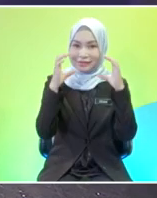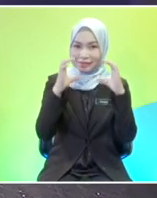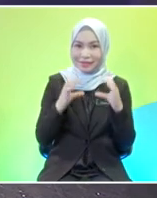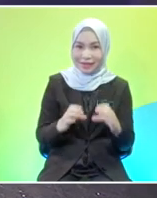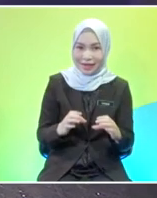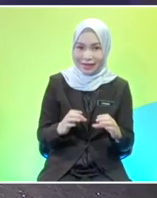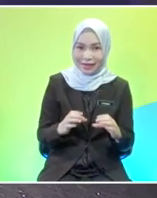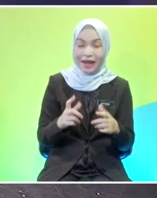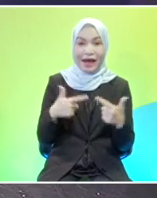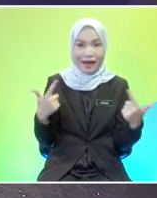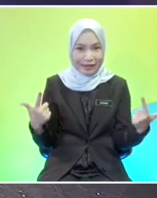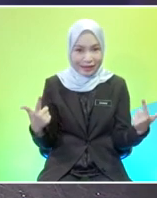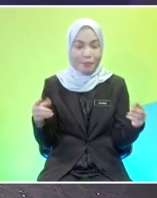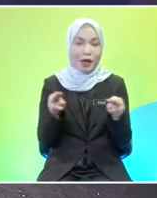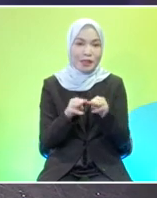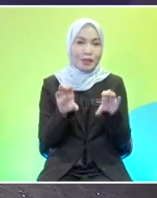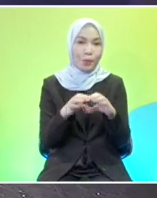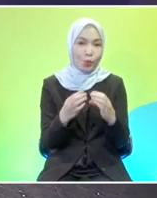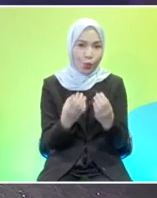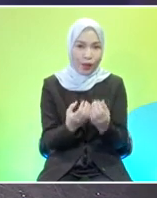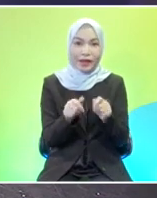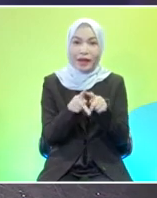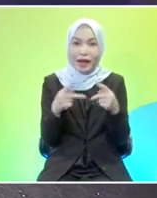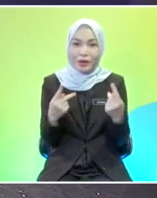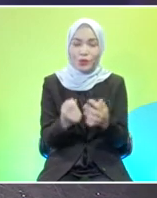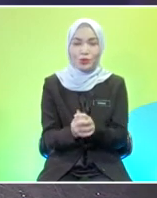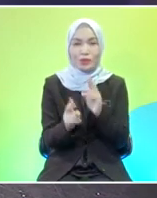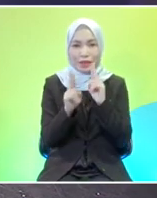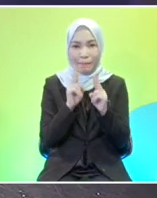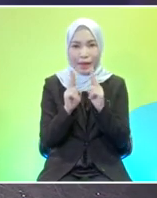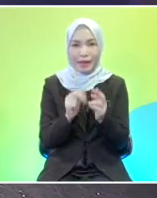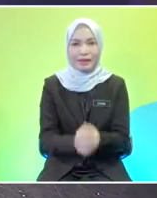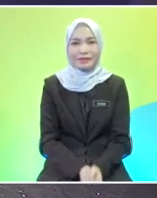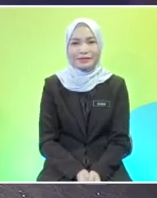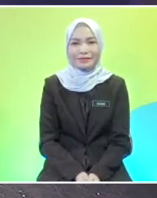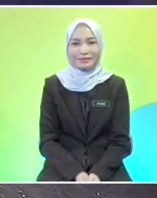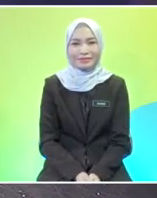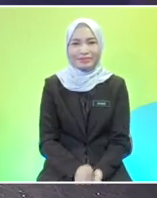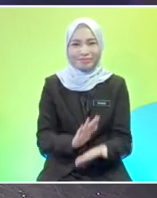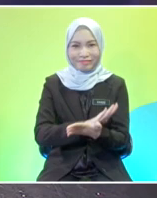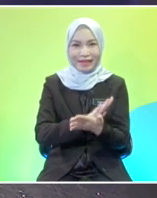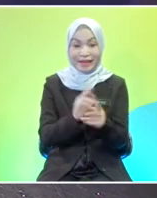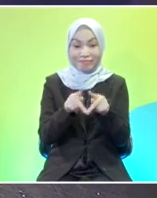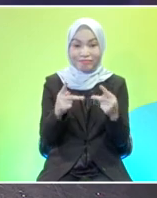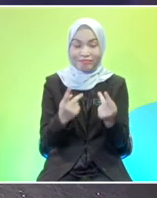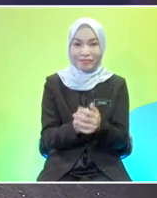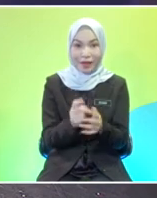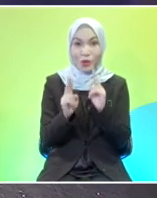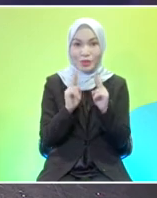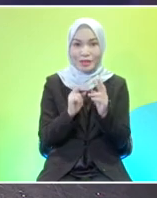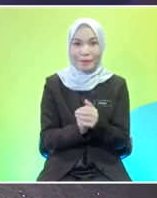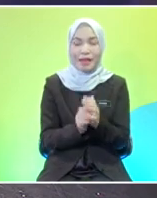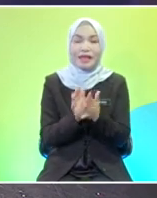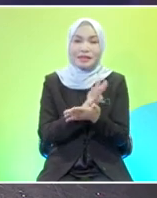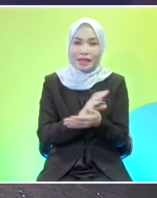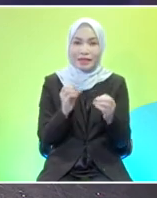Wah betul saya setuju nanti kita akan ikuti macam mana buat nanti episode lain dari gua udah sampai Penghujung